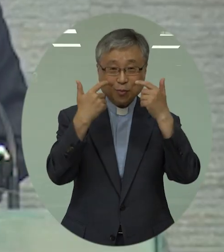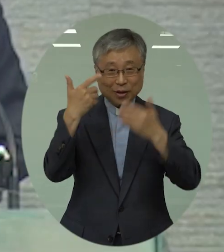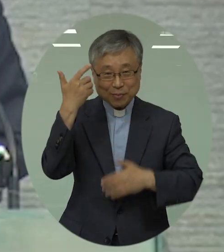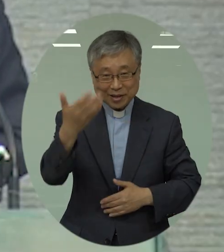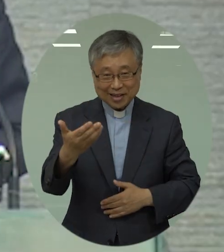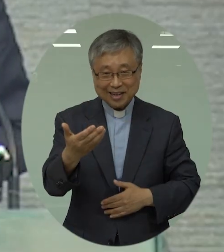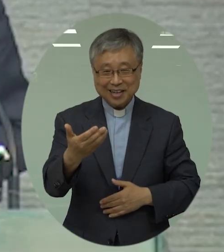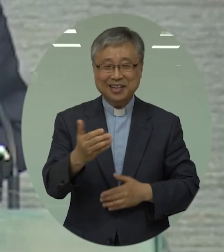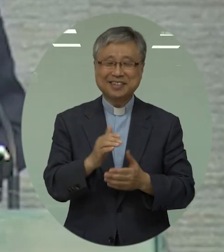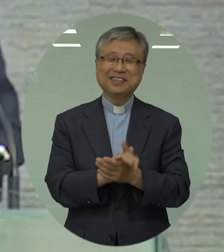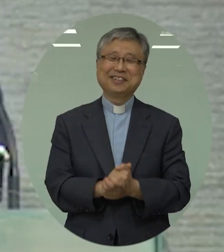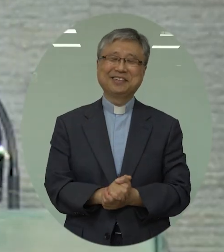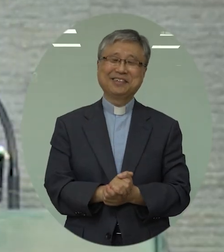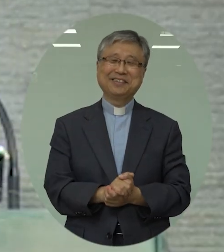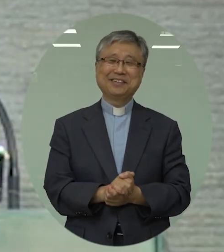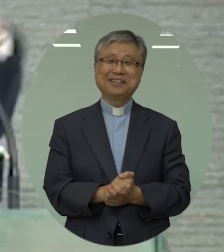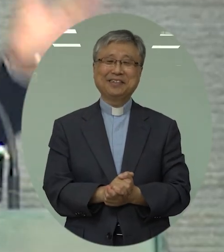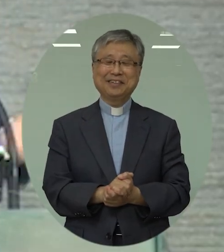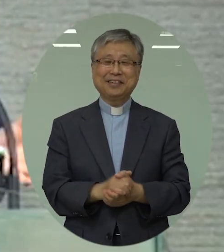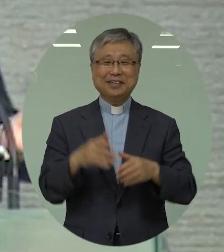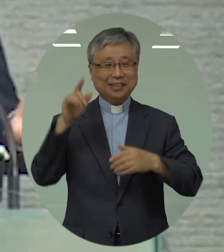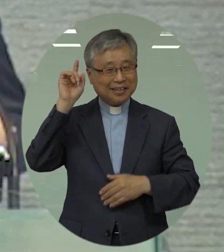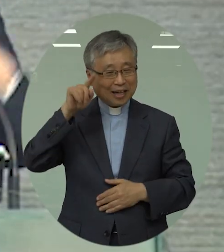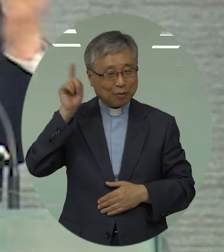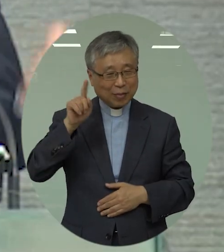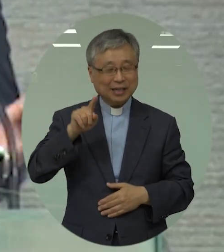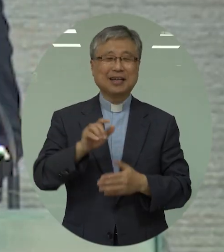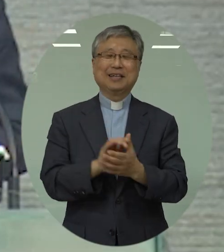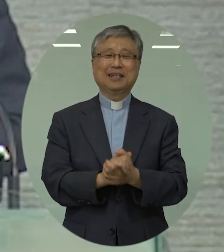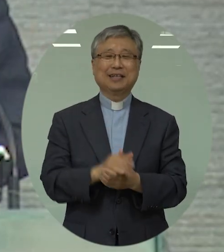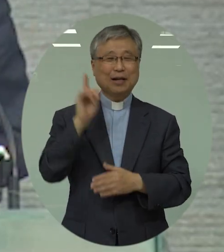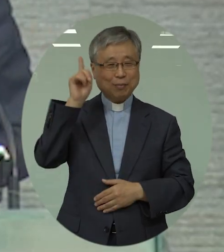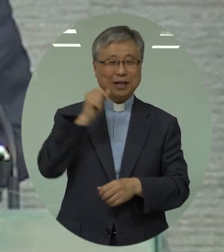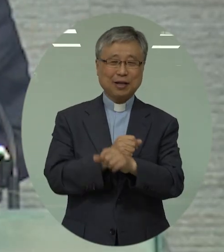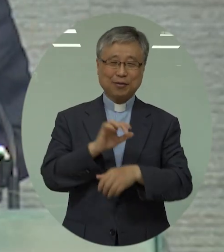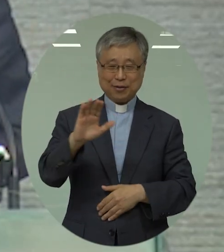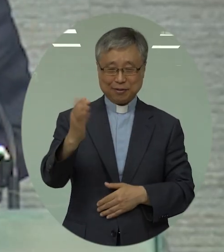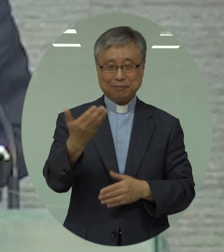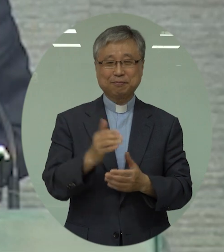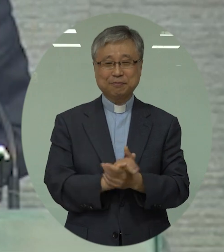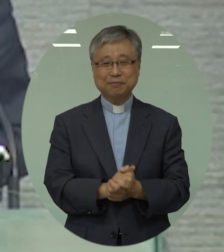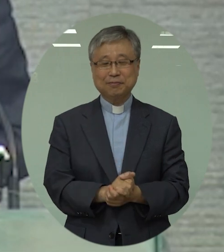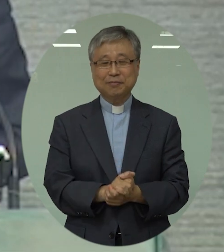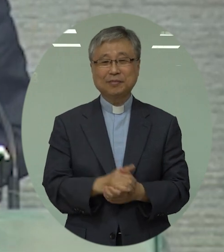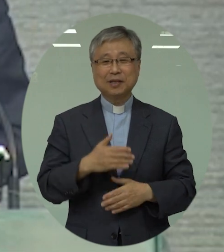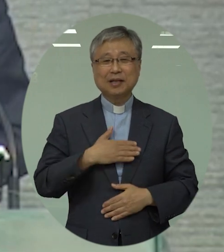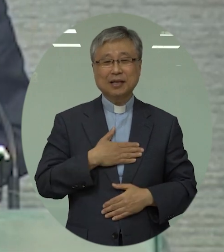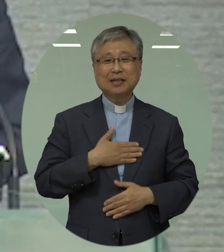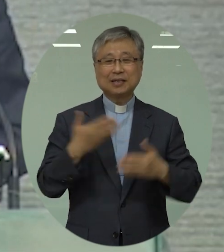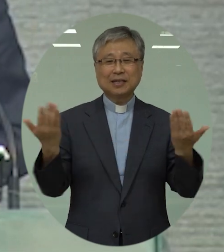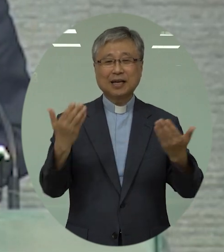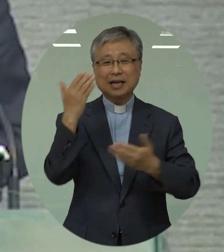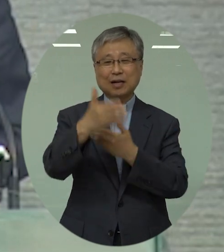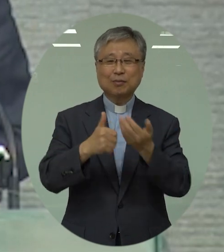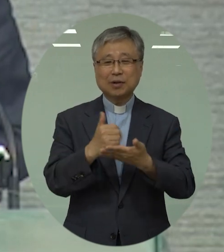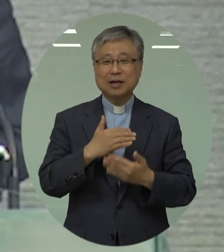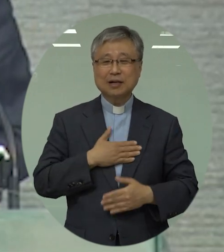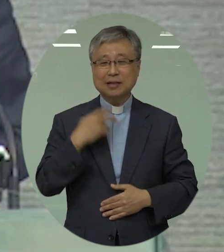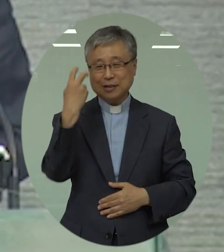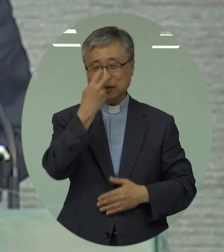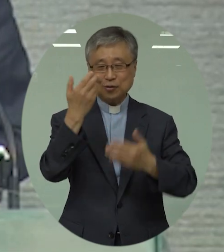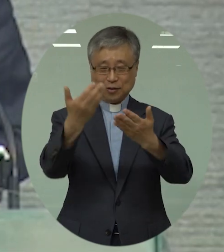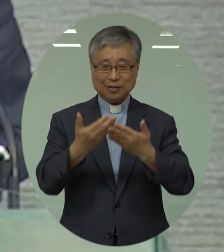않습니까? 네. 날마다 합니다. 날마다 해요. 날마다. 나는 그것이 하나님이 나를 지켰다고